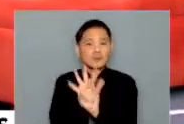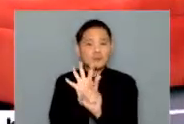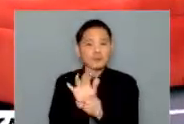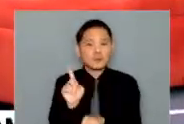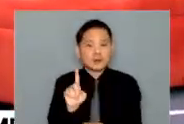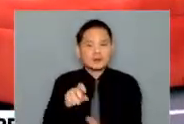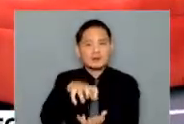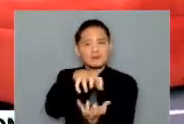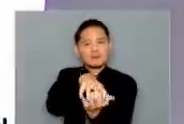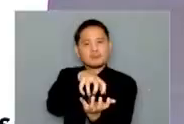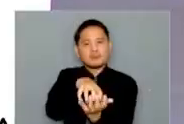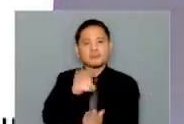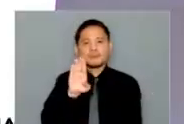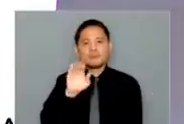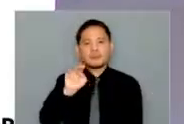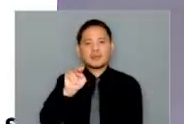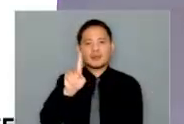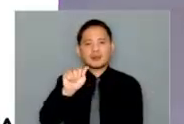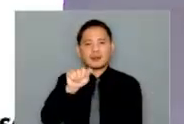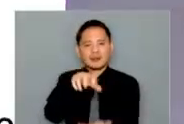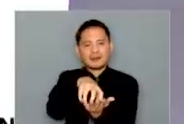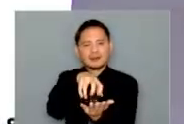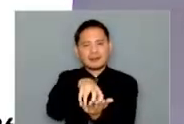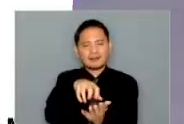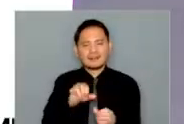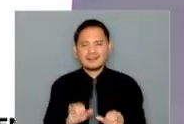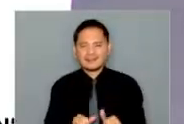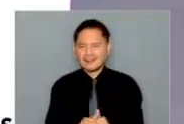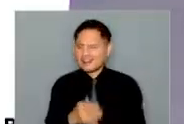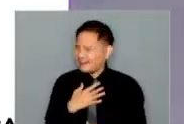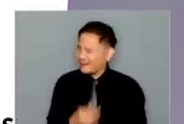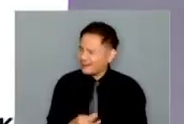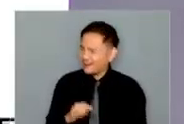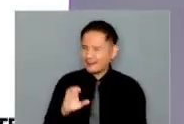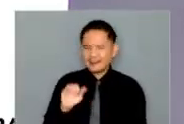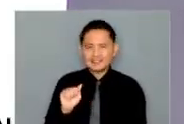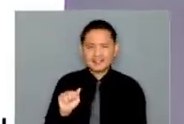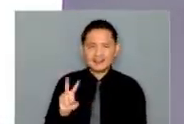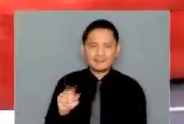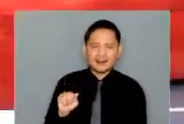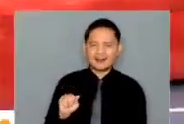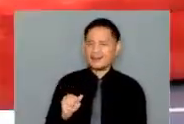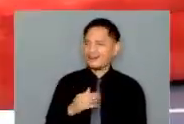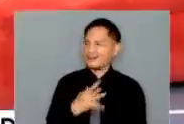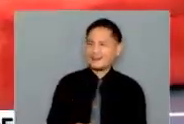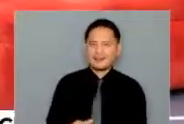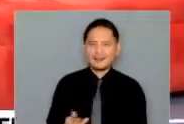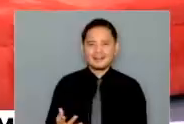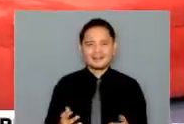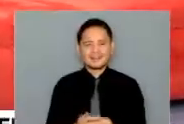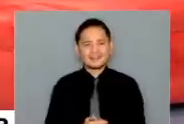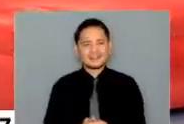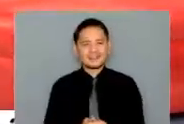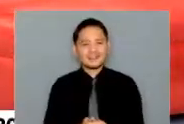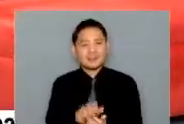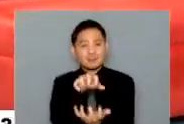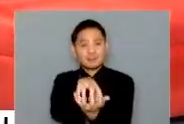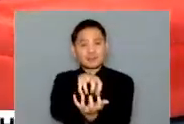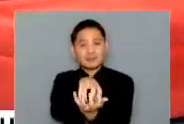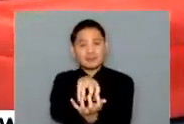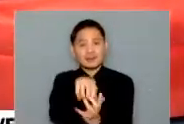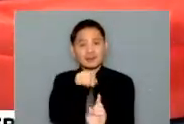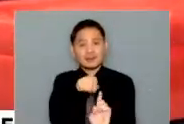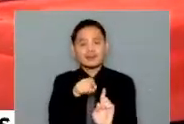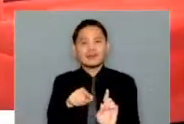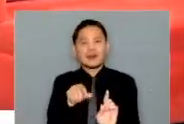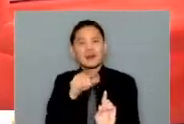pa rin talaga, ano? Bibingka, sabi bibingka. Ako, I love the cassava, Mami Chicks. Ah, talaga? Sobrang sarap. Yung bibingka, ito, kuminsan ang tawag nila is kalamay.